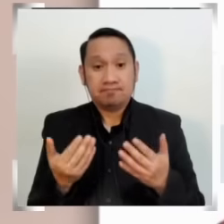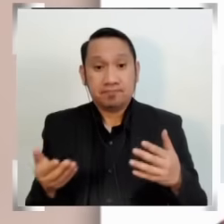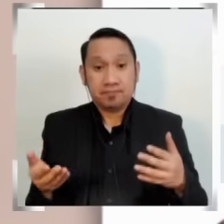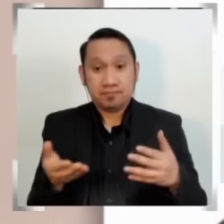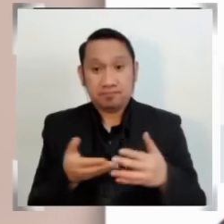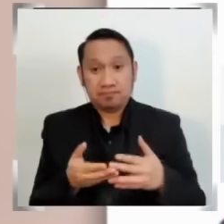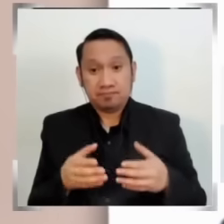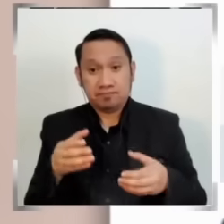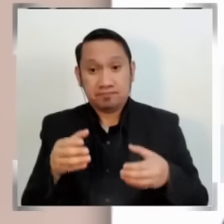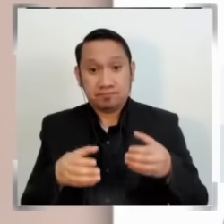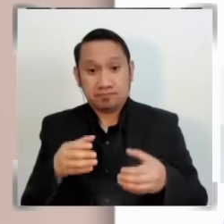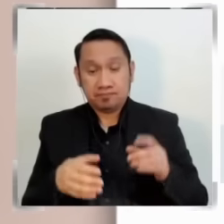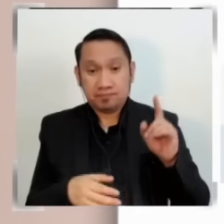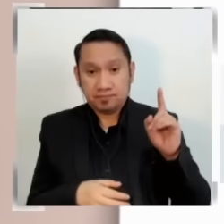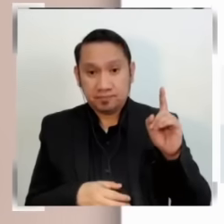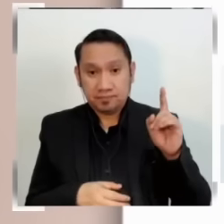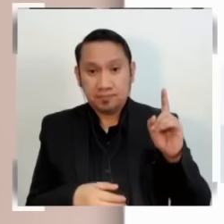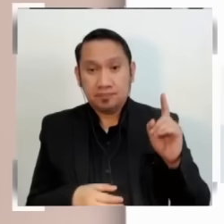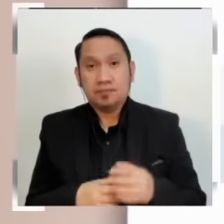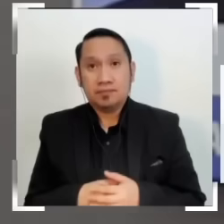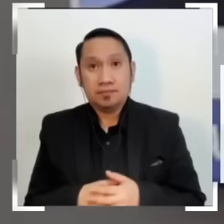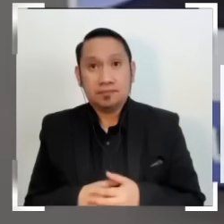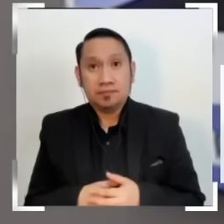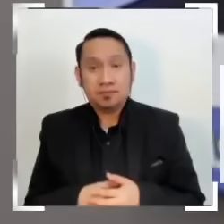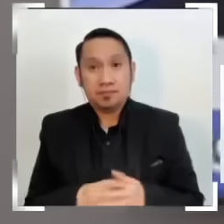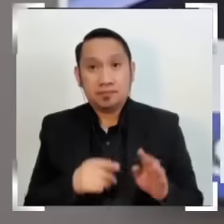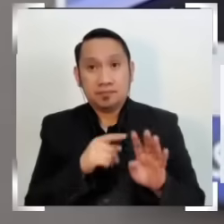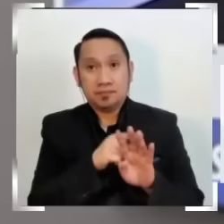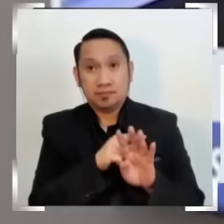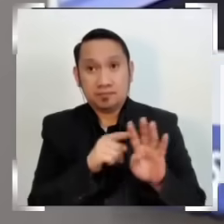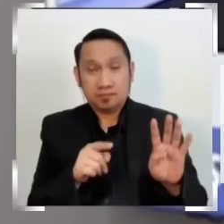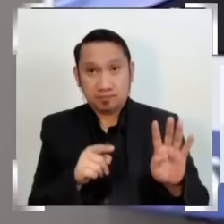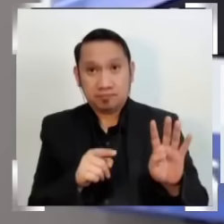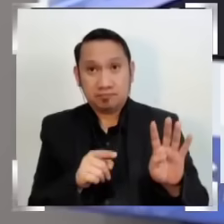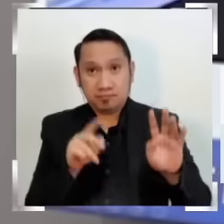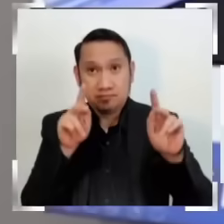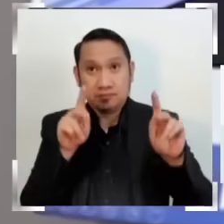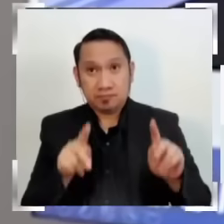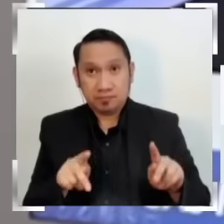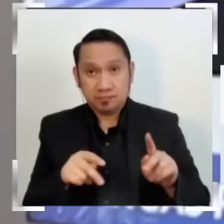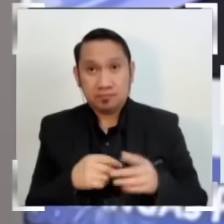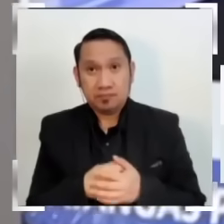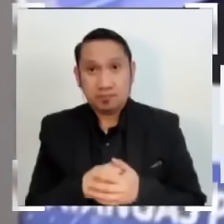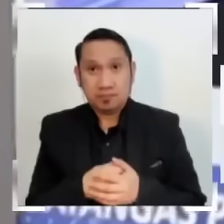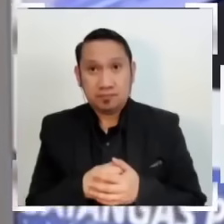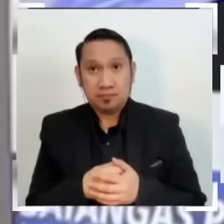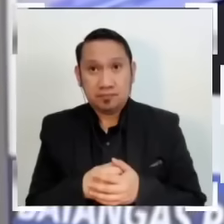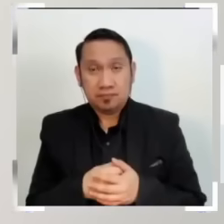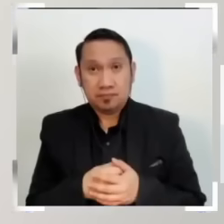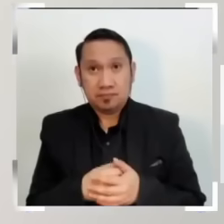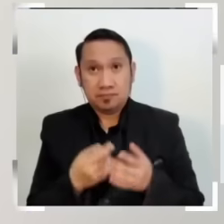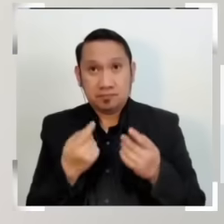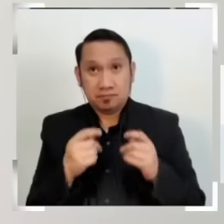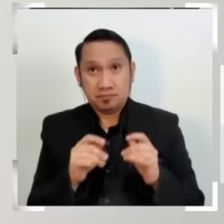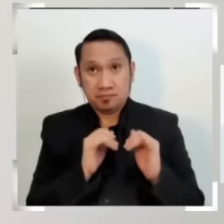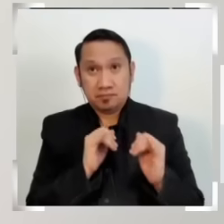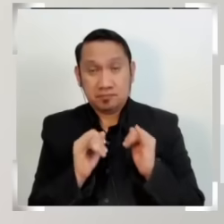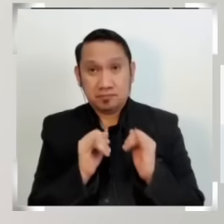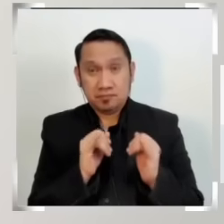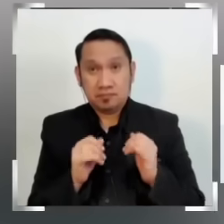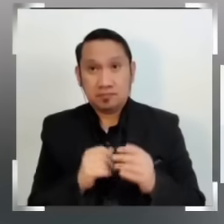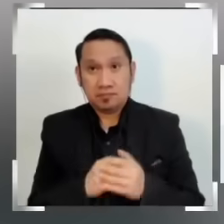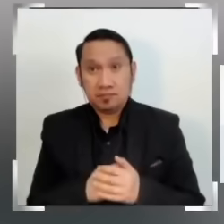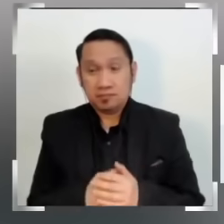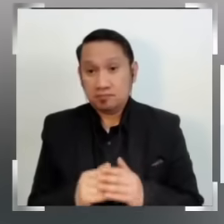at serious illegal detention ang apat na tinukoy ng CIDG. Sinusubukan namin kunin ang kanilang panig. Umaasa ang